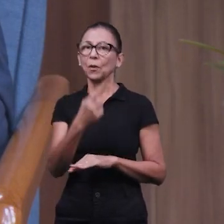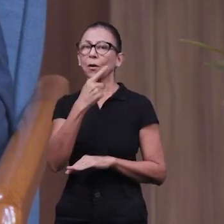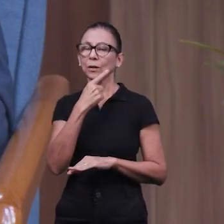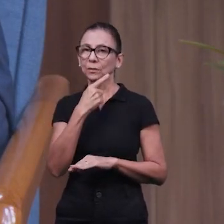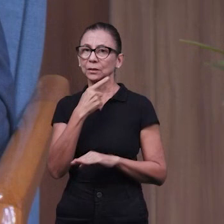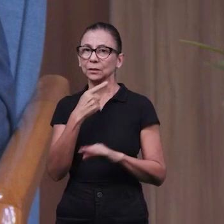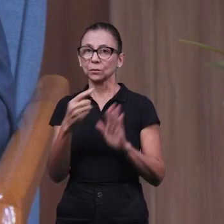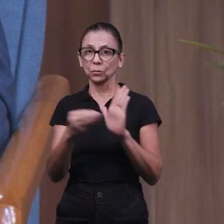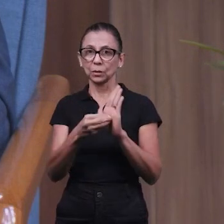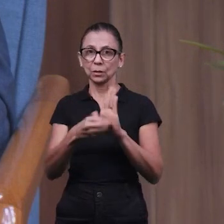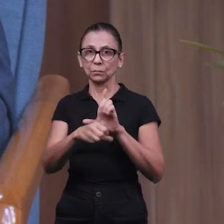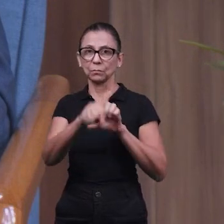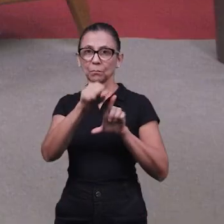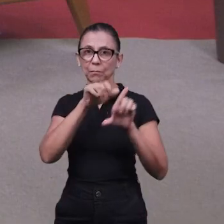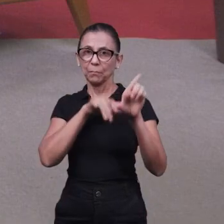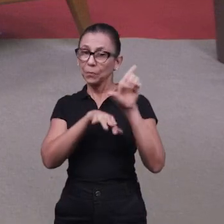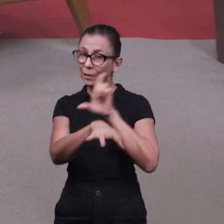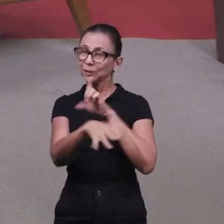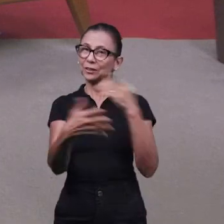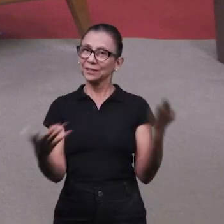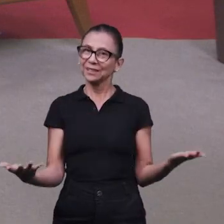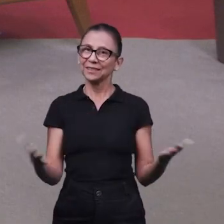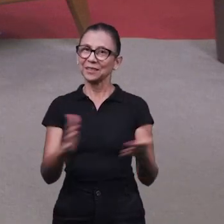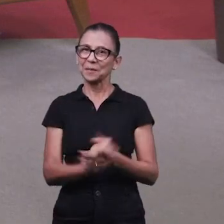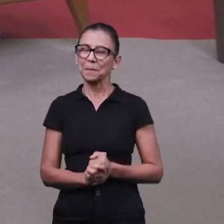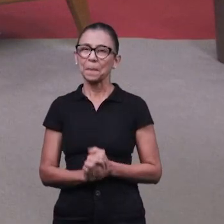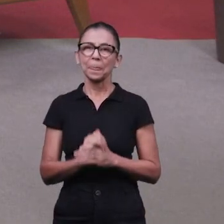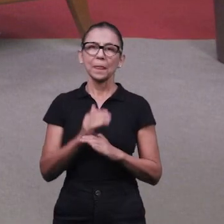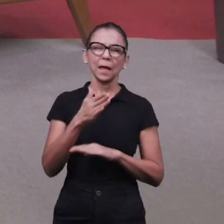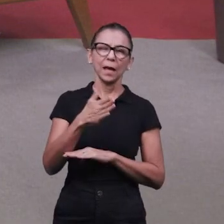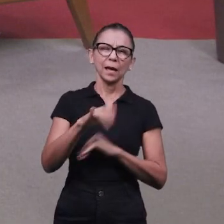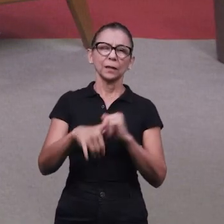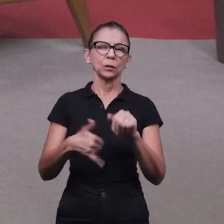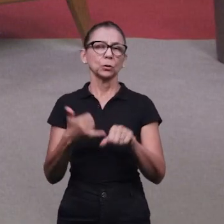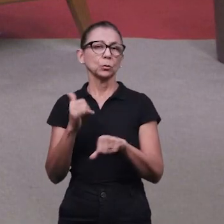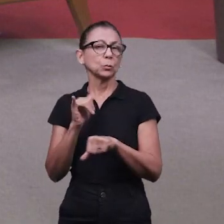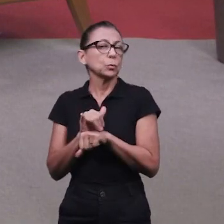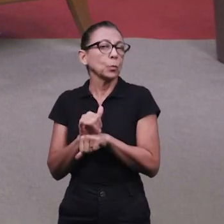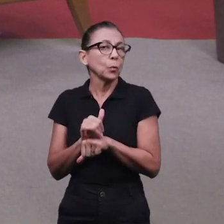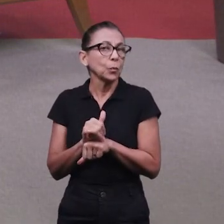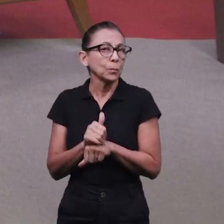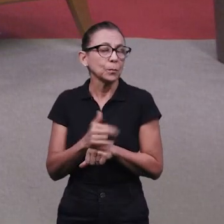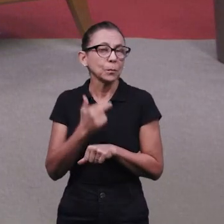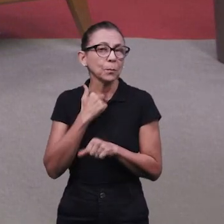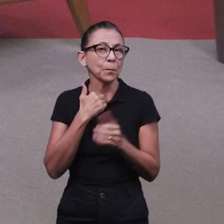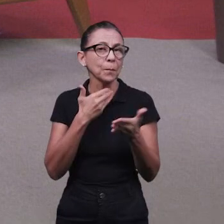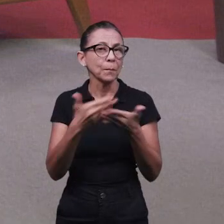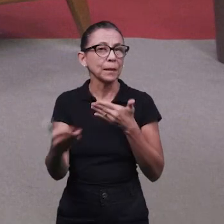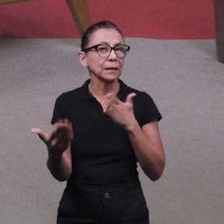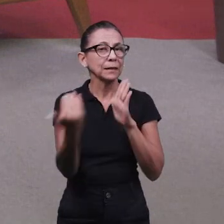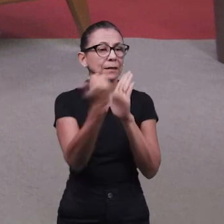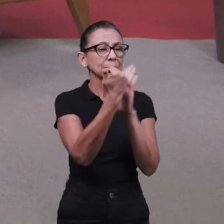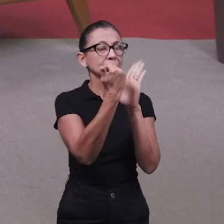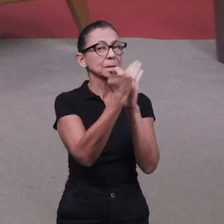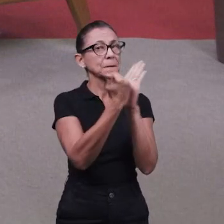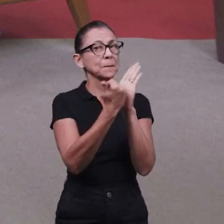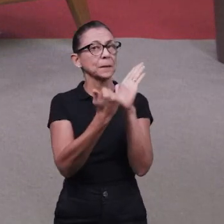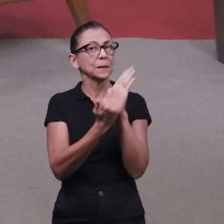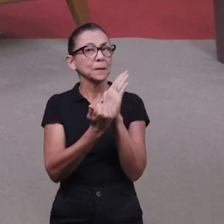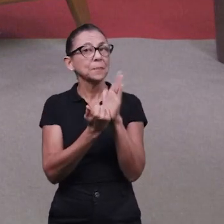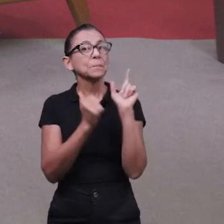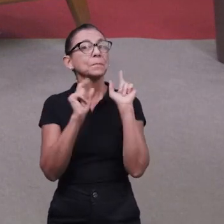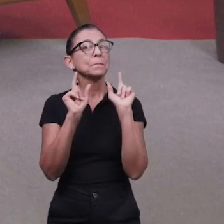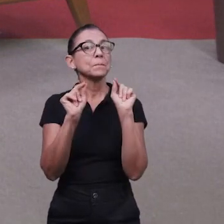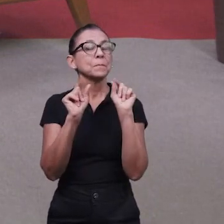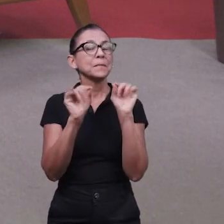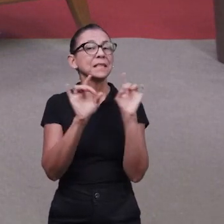partagez aussi nos contenus. Accédez aussi au canal de l'Église chrétienne Maranatha sur YouTube et ne ratez pas notre programmation.